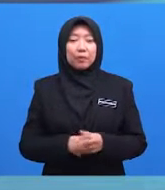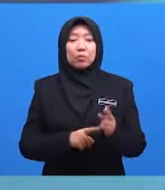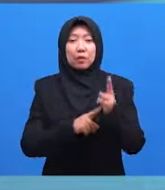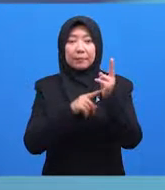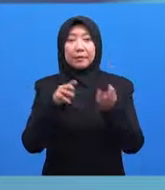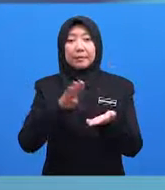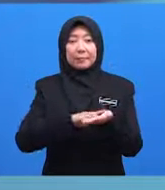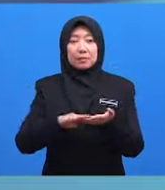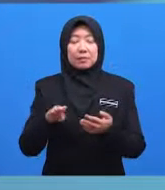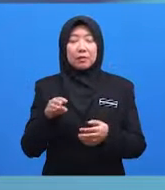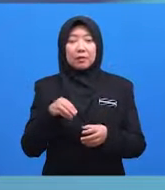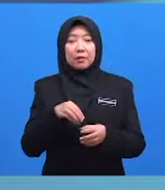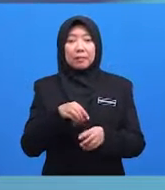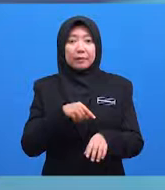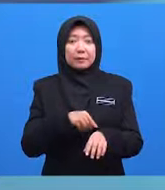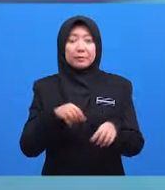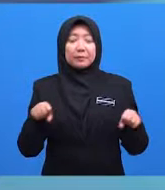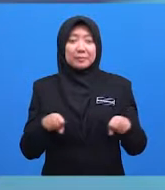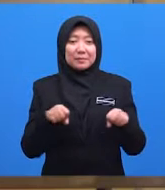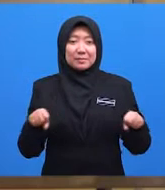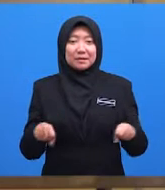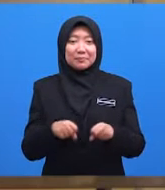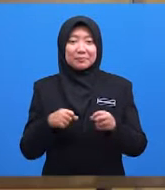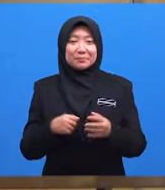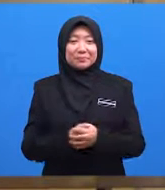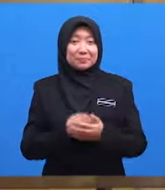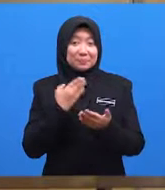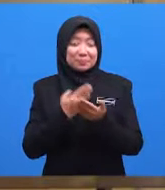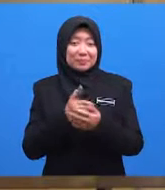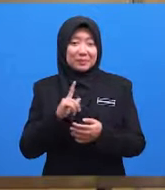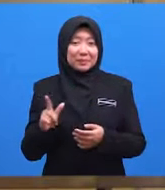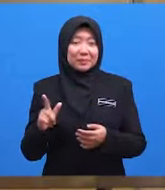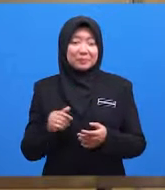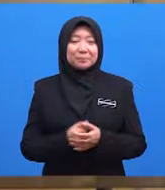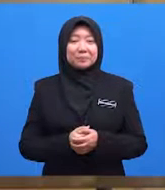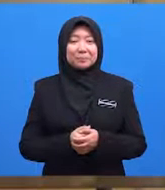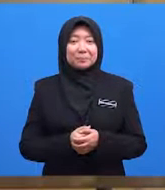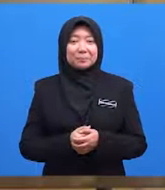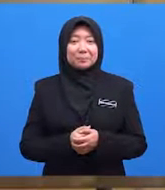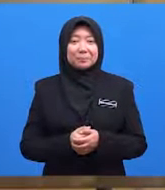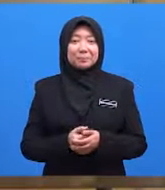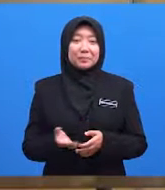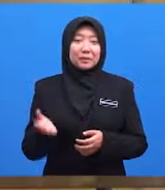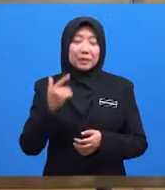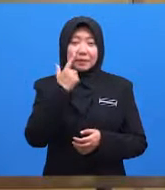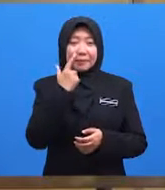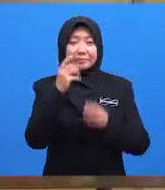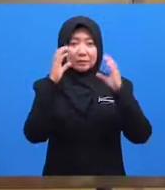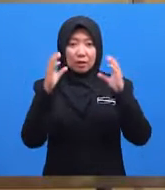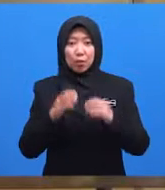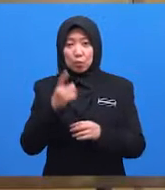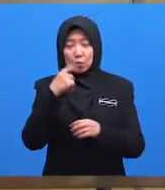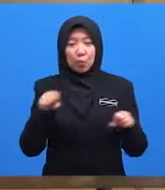Utamakan kebersihan ketika memasak. Baiklah, tanpa membuang masa, mari lihat cara-cara